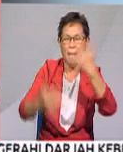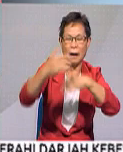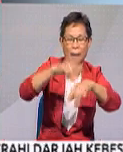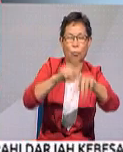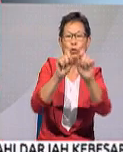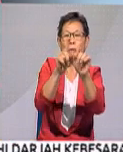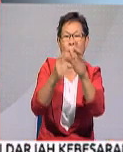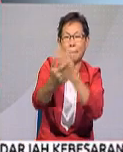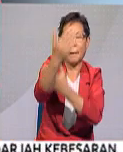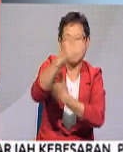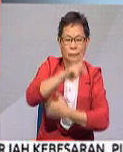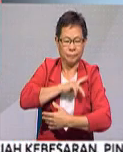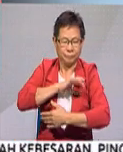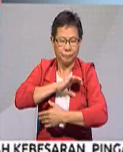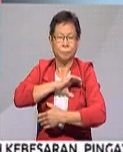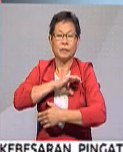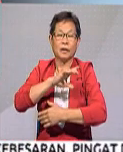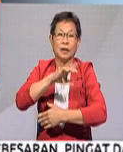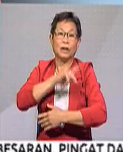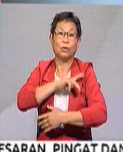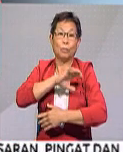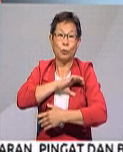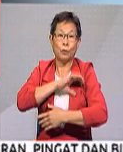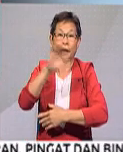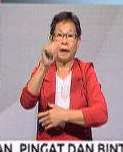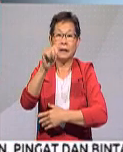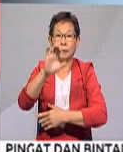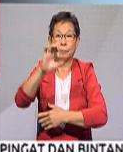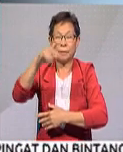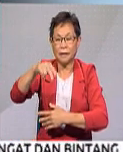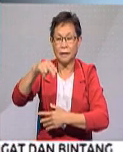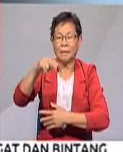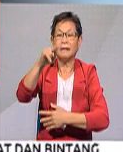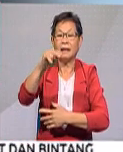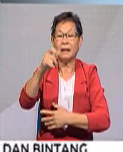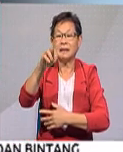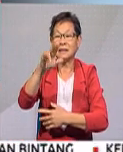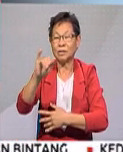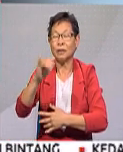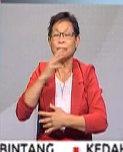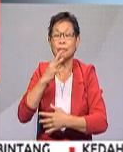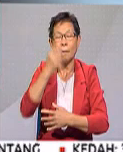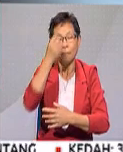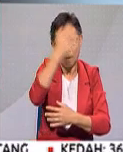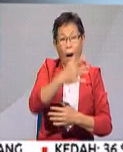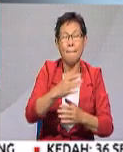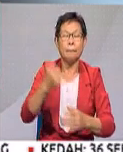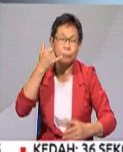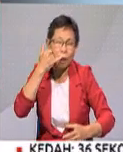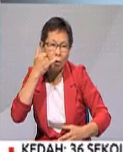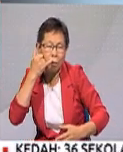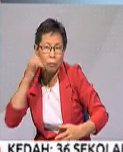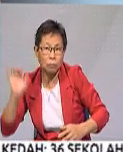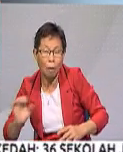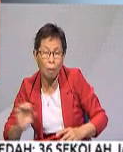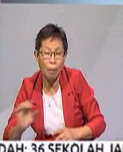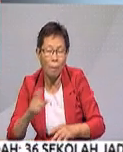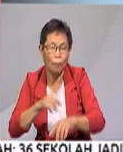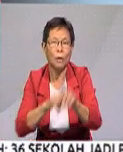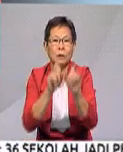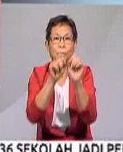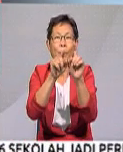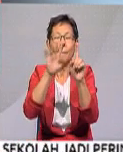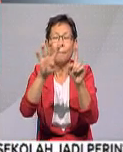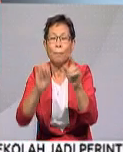pagi tadi. Ketua Polis Daerah Lahad Datu, ACP Nasri Mansur memaklumkan panggilan kecemasan kira-kira pukul